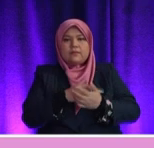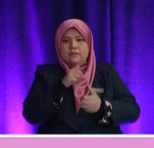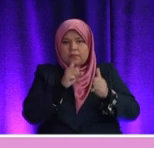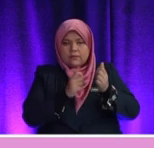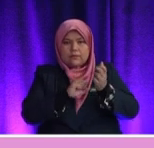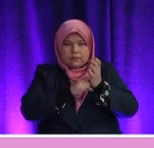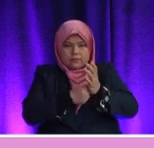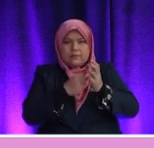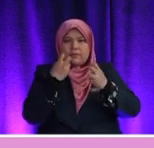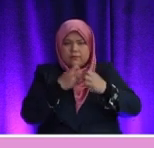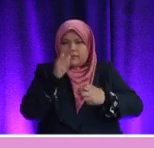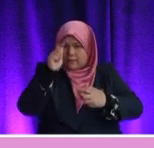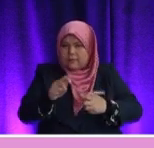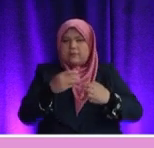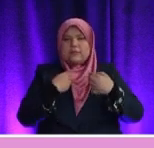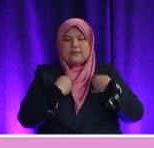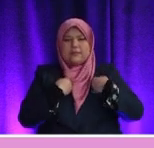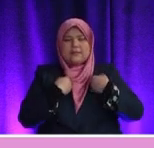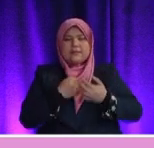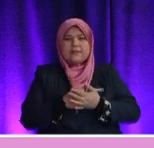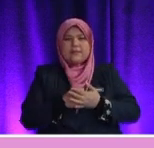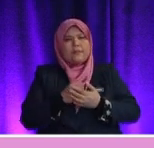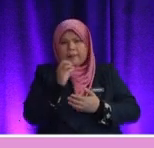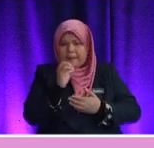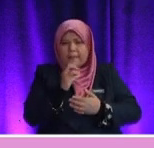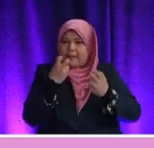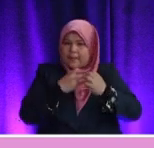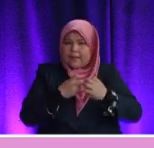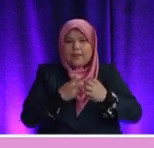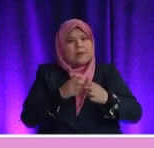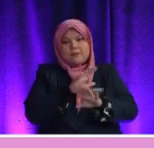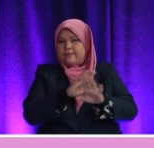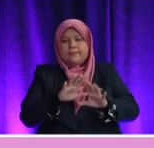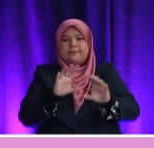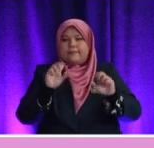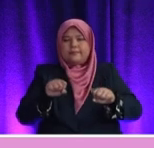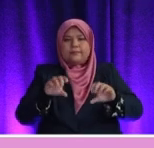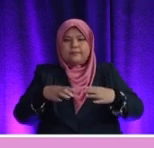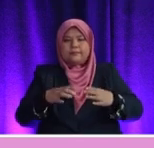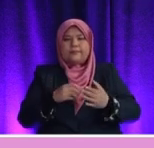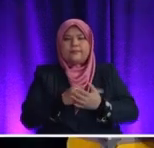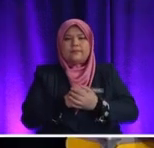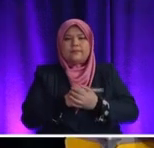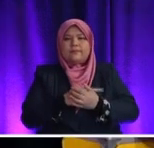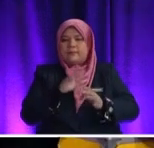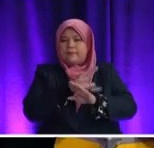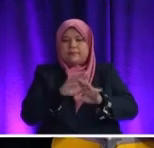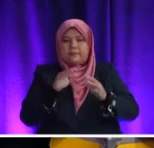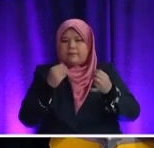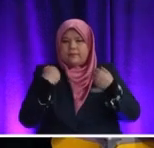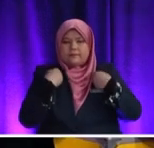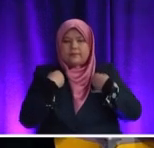mesti ada oke Ada sumber listrik hai spacelectro sini takkan laku ye as contohnya kita ada